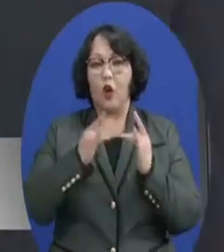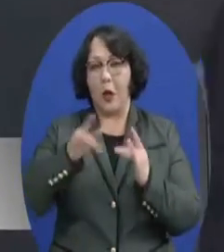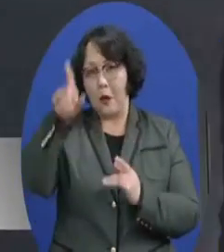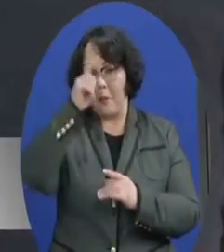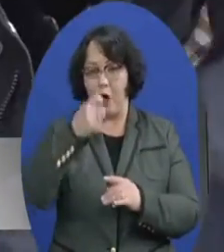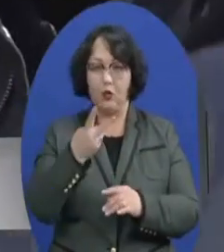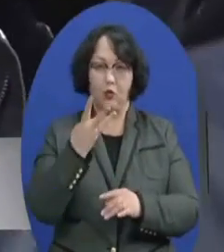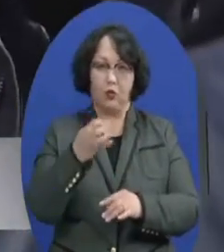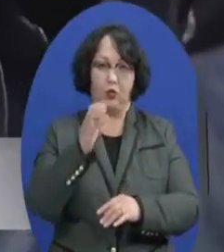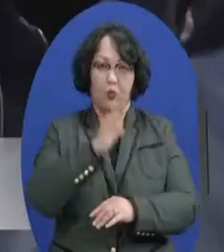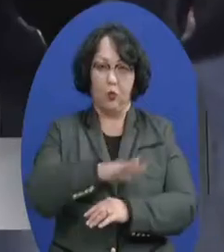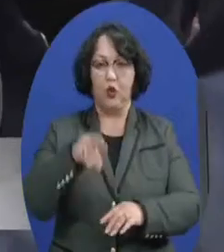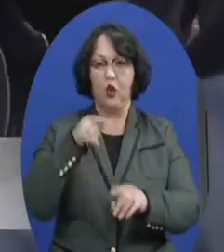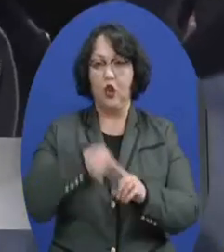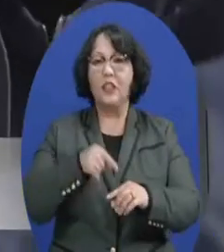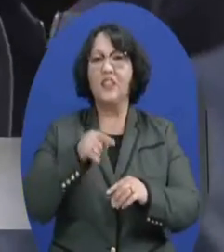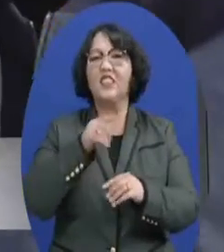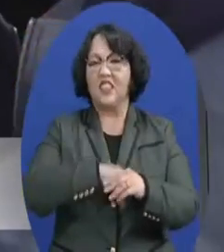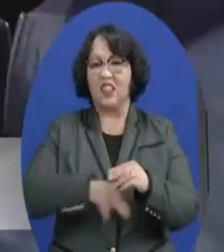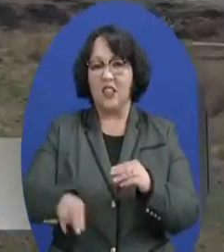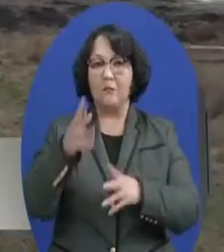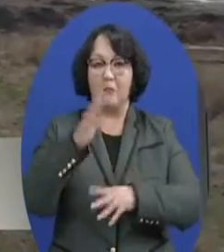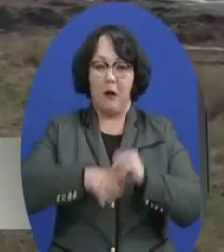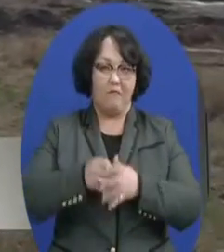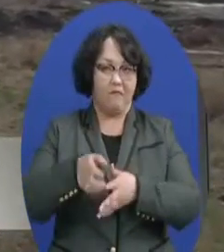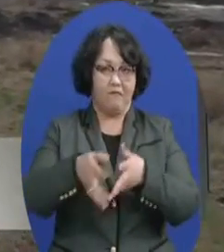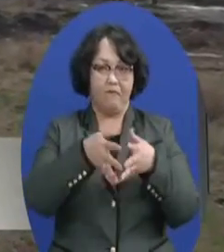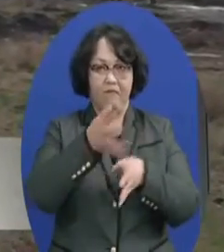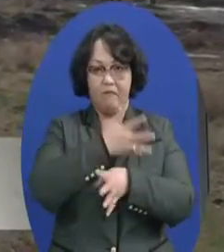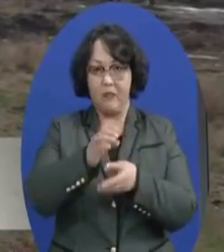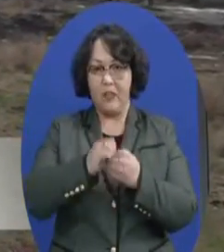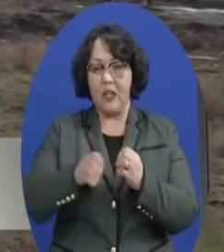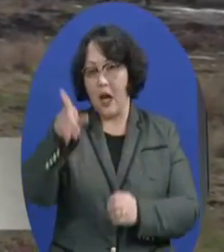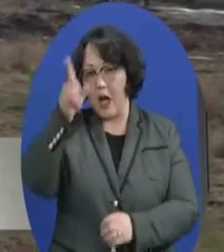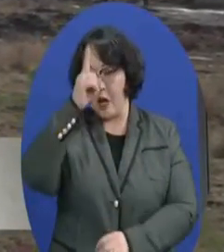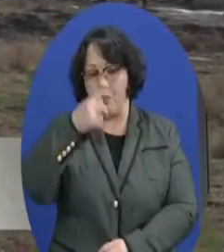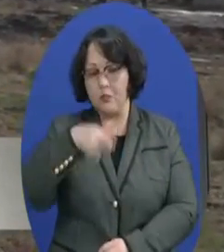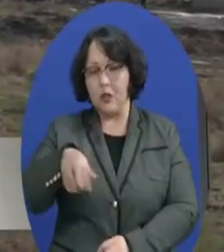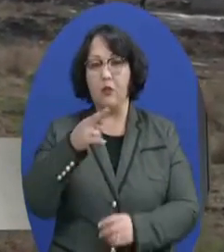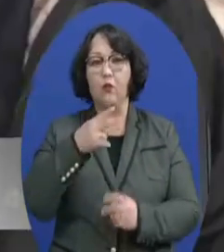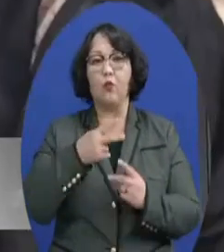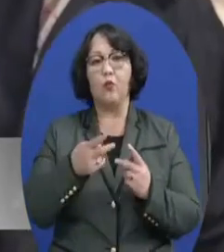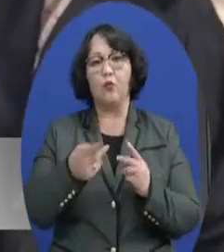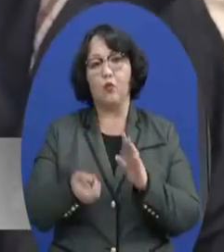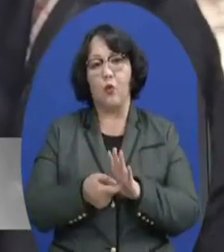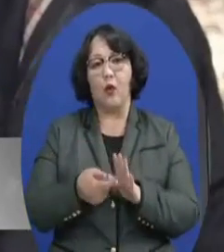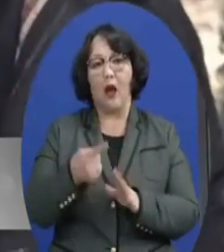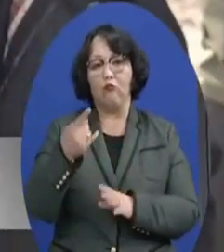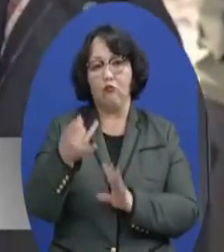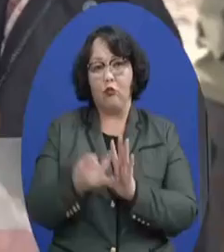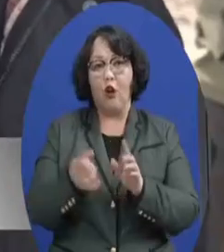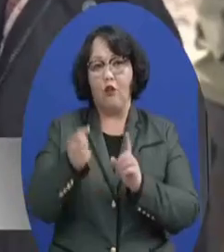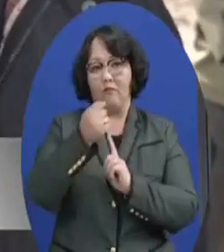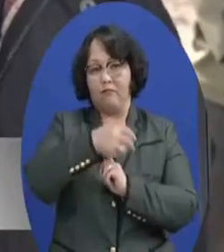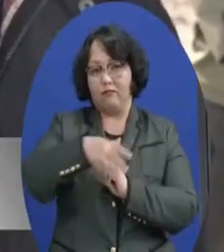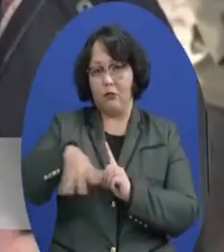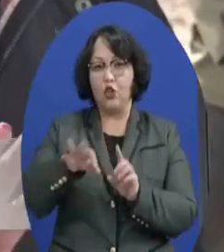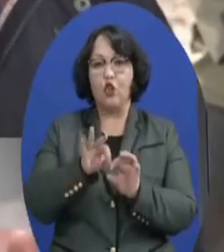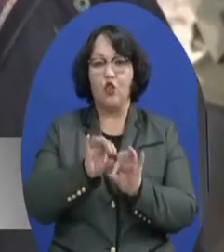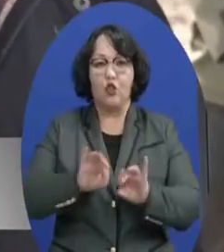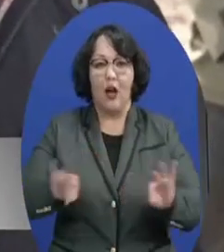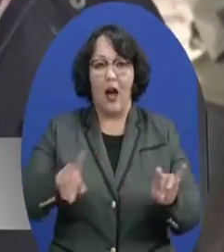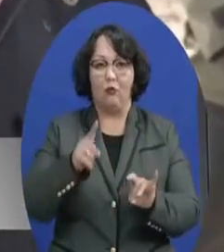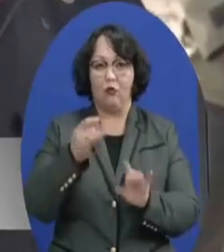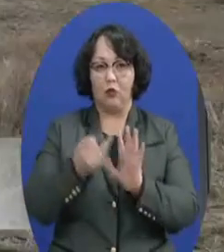240 хүүхдийн цэцэрлэг, орон сууц, бусад барилга байгууламж баригдаж байна. Эрүүл мэндийн үндсэн 17, төрөлдсөн 11 төрлийн тосломж үйлчлэх үзүүлэх